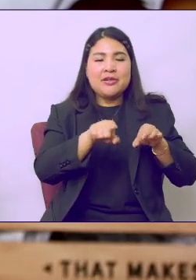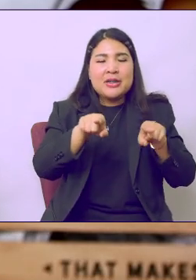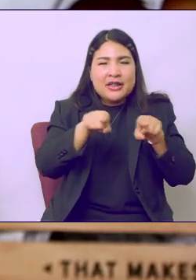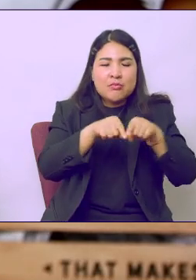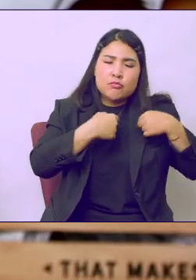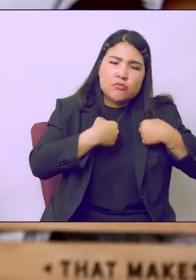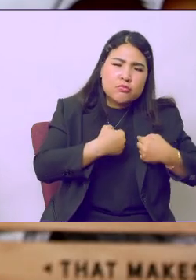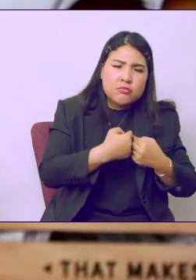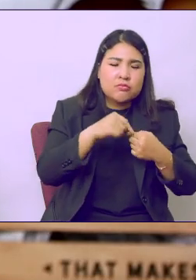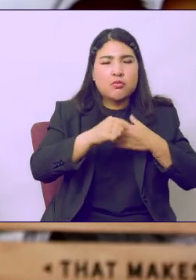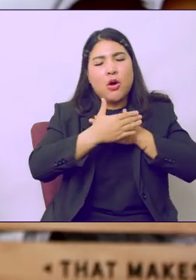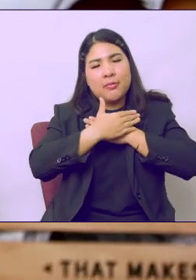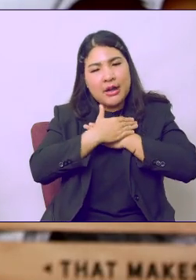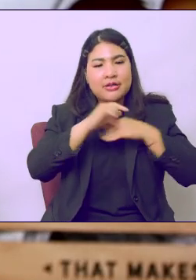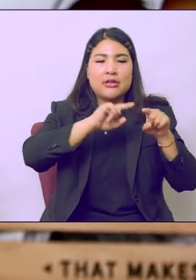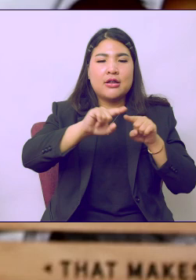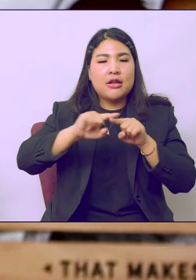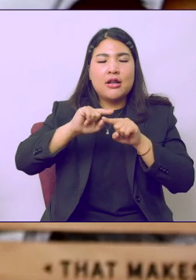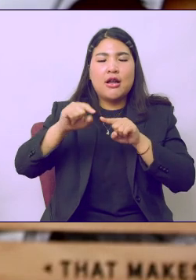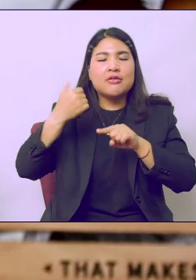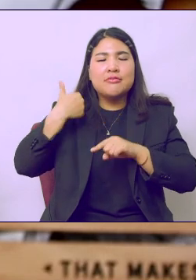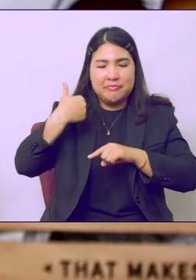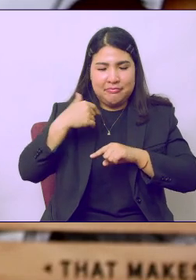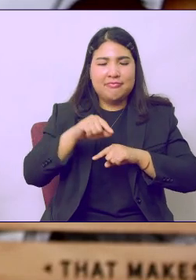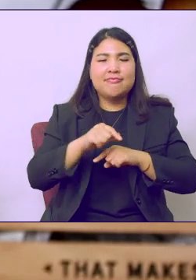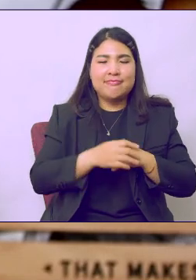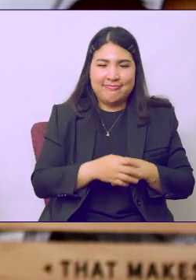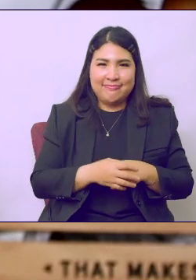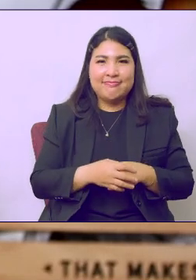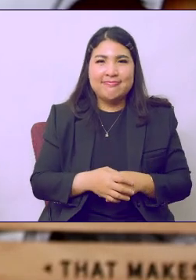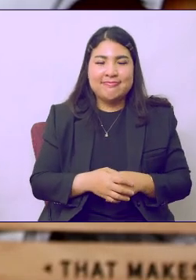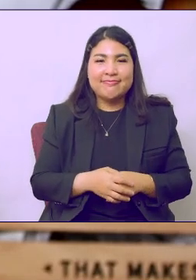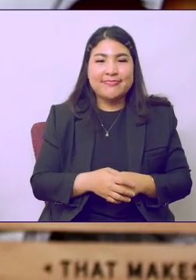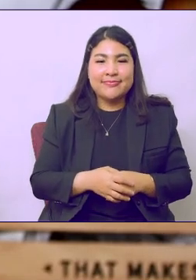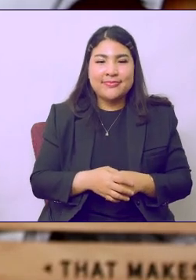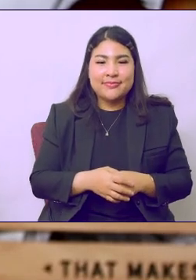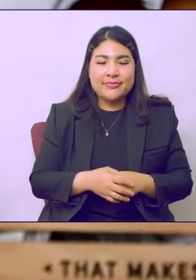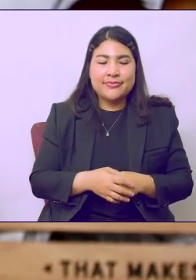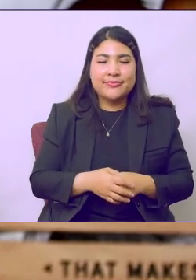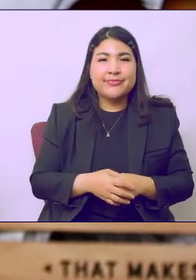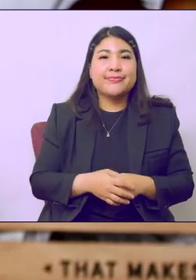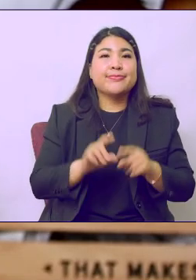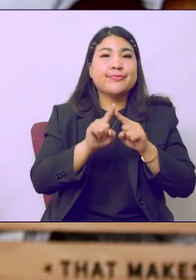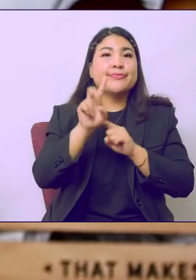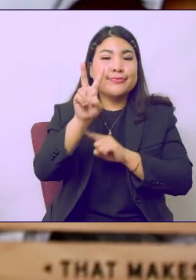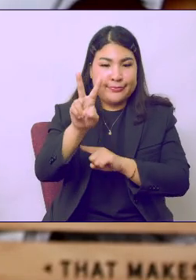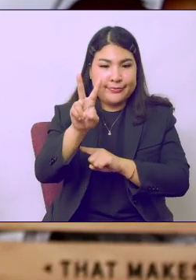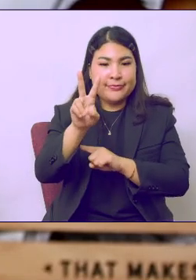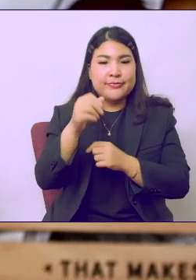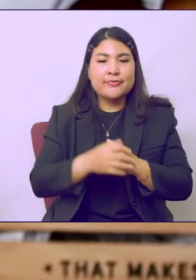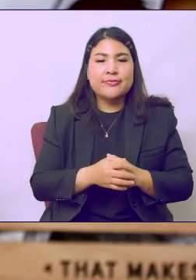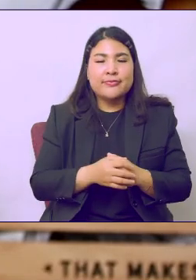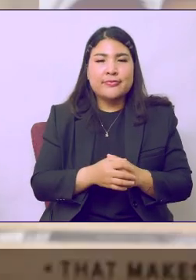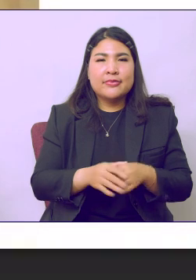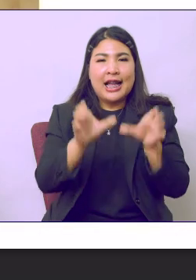อกเห็นใจมีความรักนะครับที่เกิดขึ้นมากมายนะครับอ่าอีกท่านึงนะครับเป็นท่ายกขาขึ้นข้าง